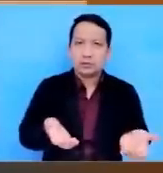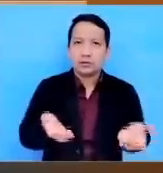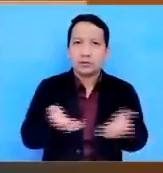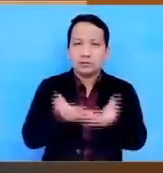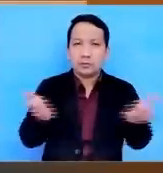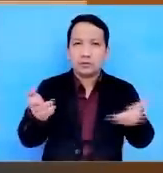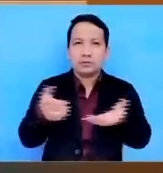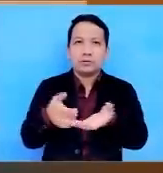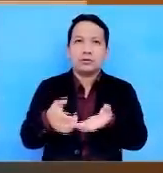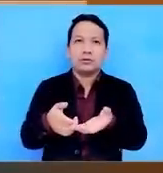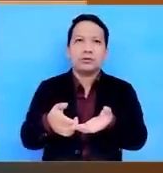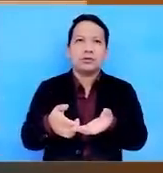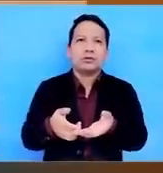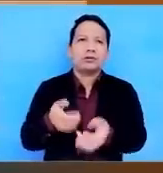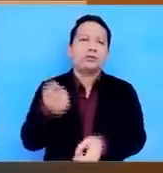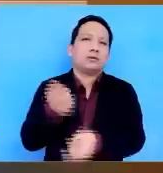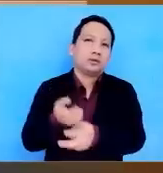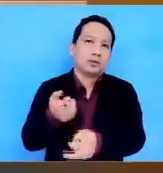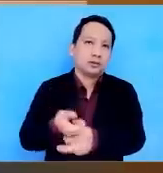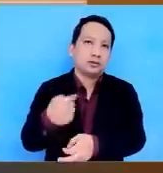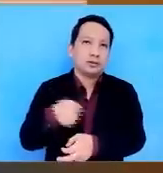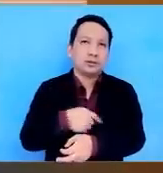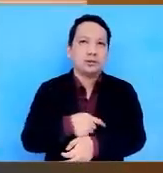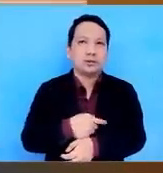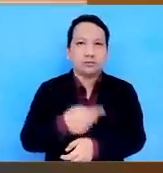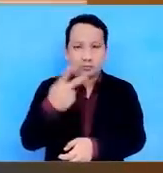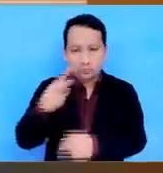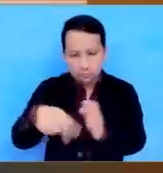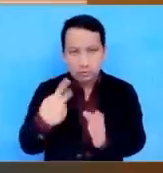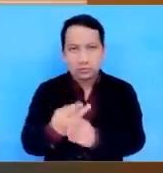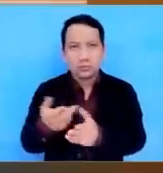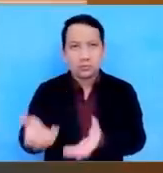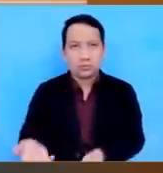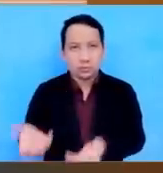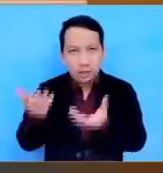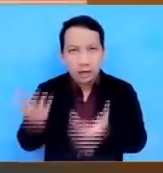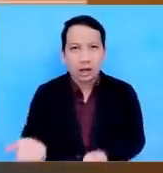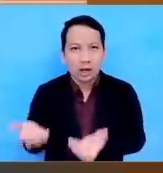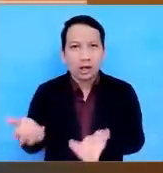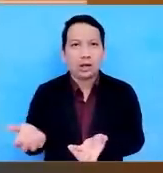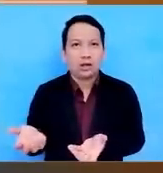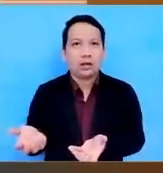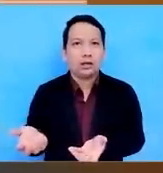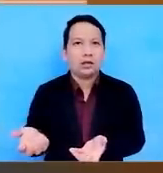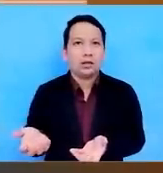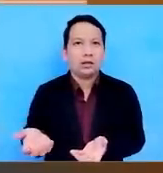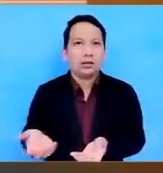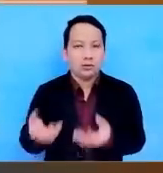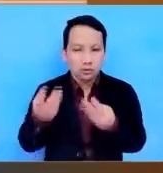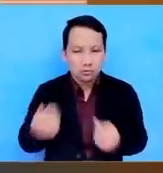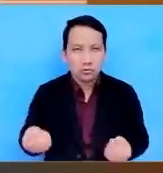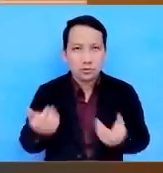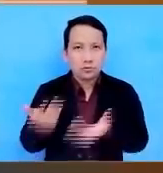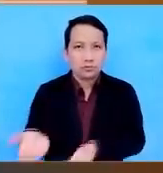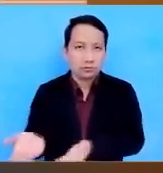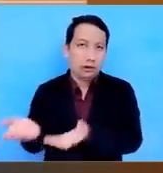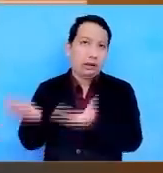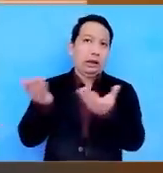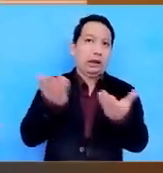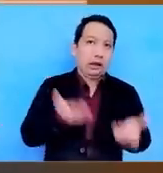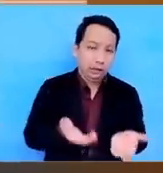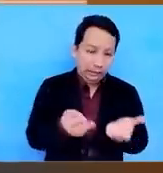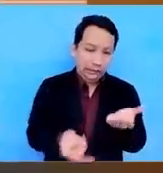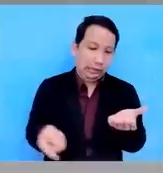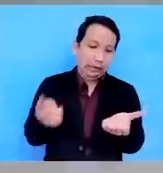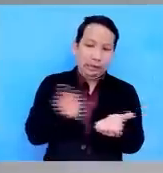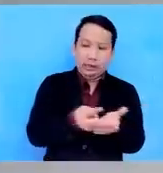namin. Sobrang nahirapan kami. Halos 2 oras, grabing bigat. Ubus-ubos ang lakas para lang maikarga yung